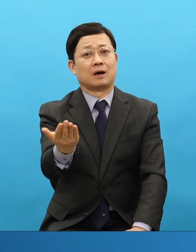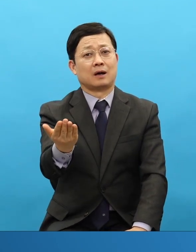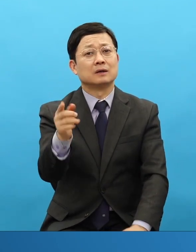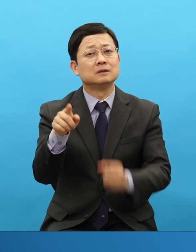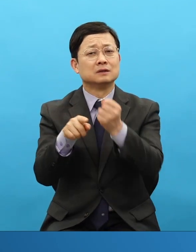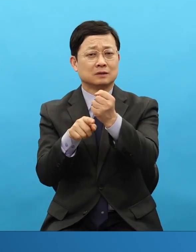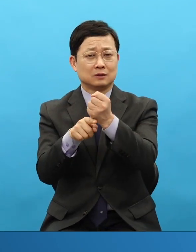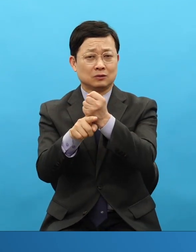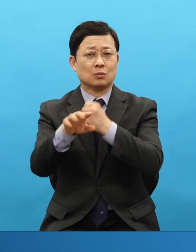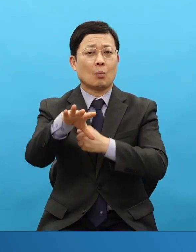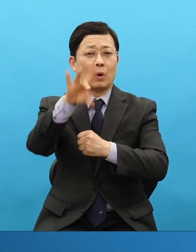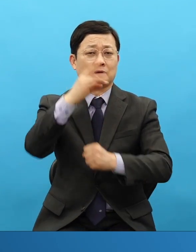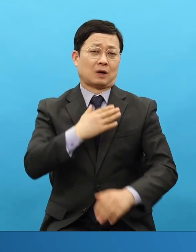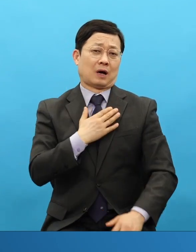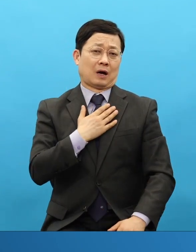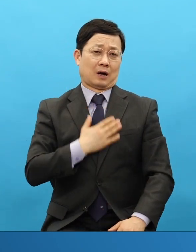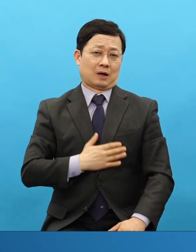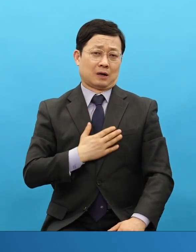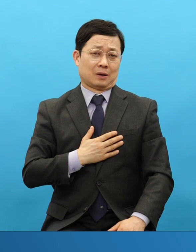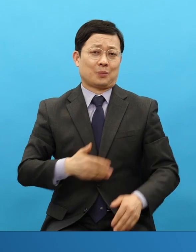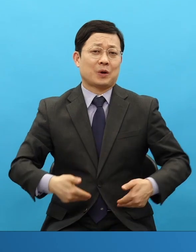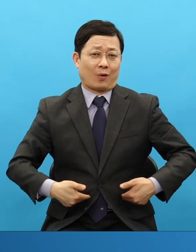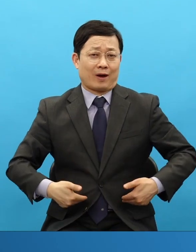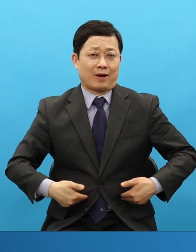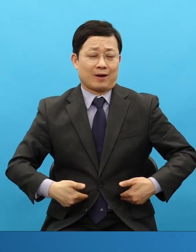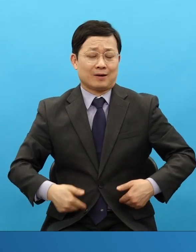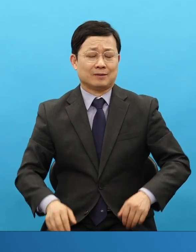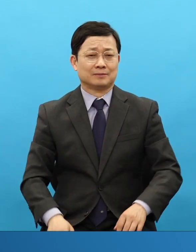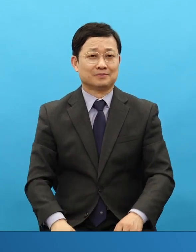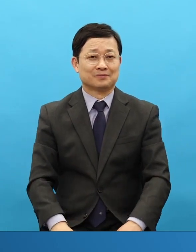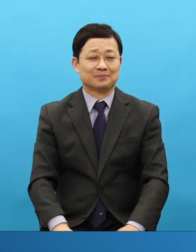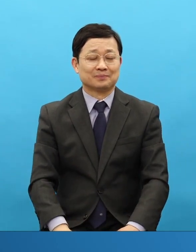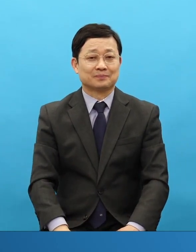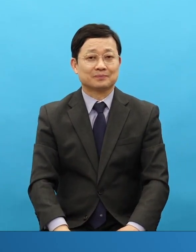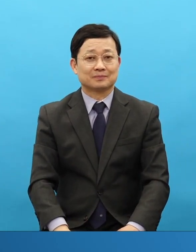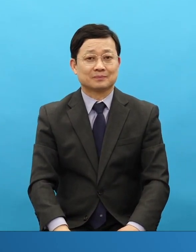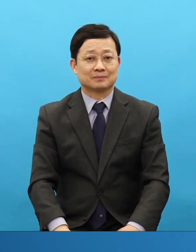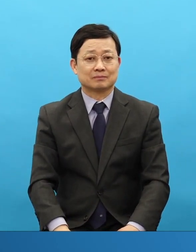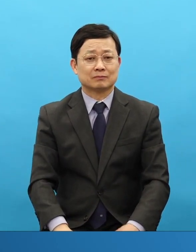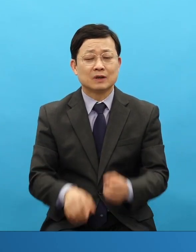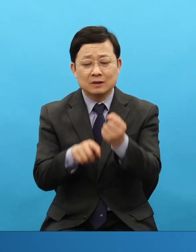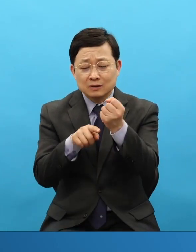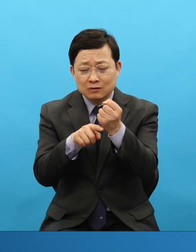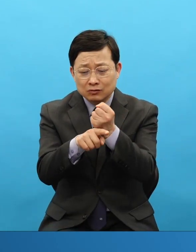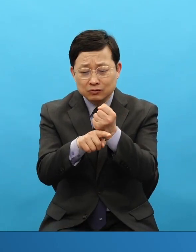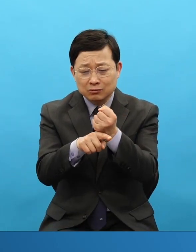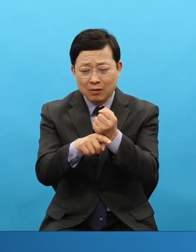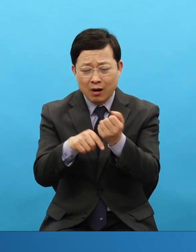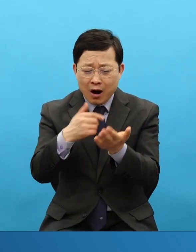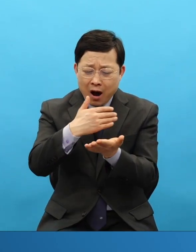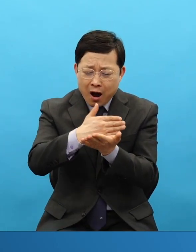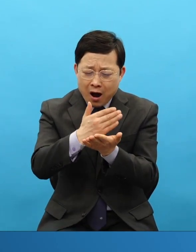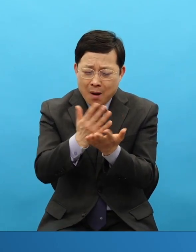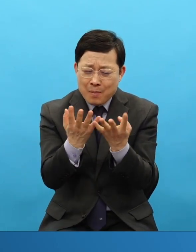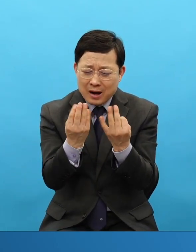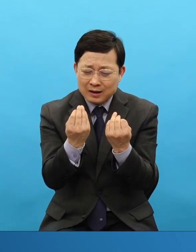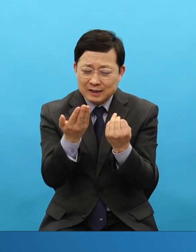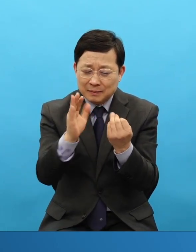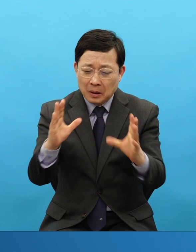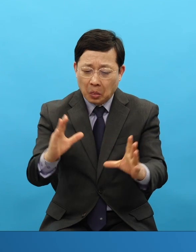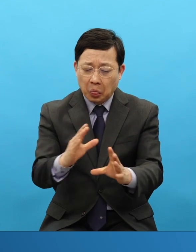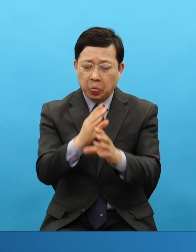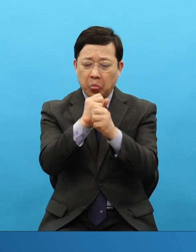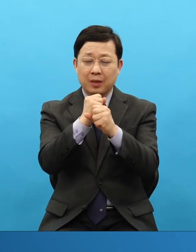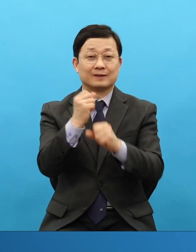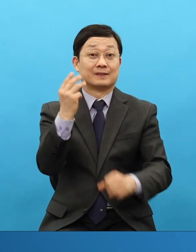제일 중요한 거니까. You need to know this first because it's the most important thing. 많이 있겠죠. And there are many things. 그러나 3가지를 알아야 됩니다. But